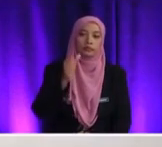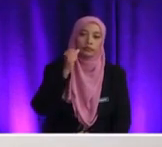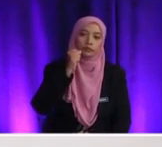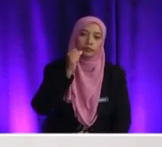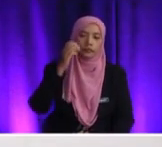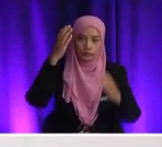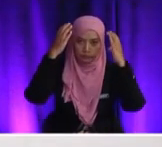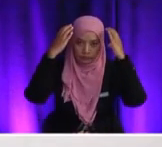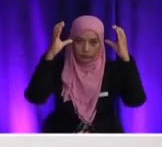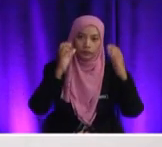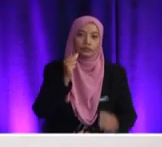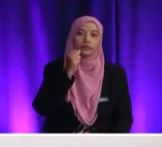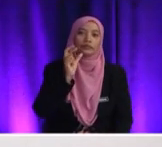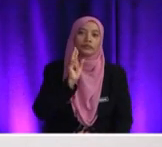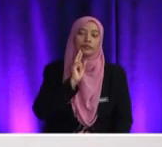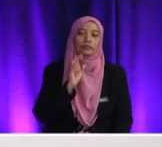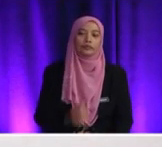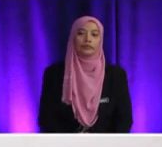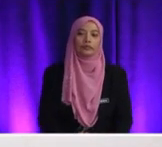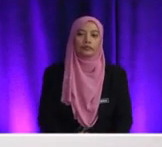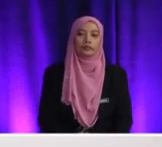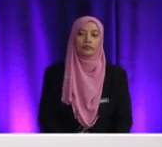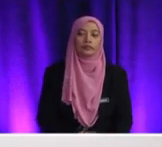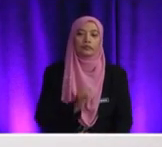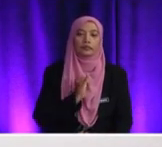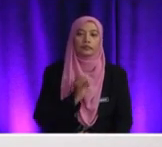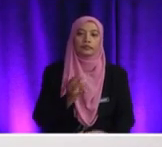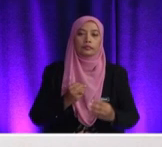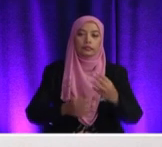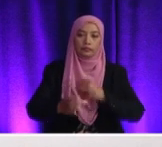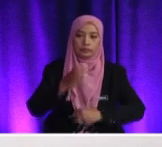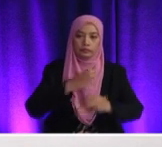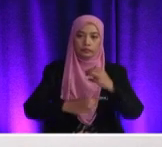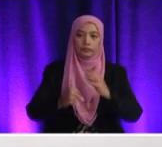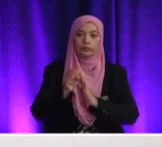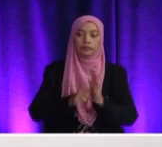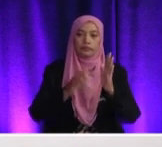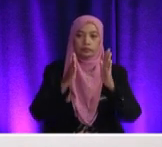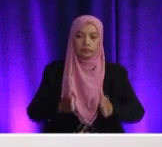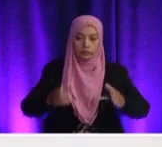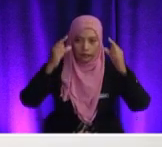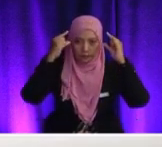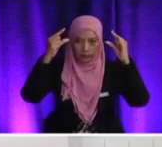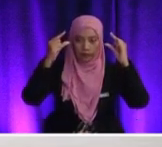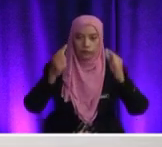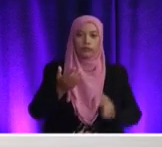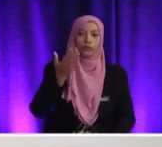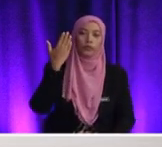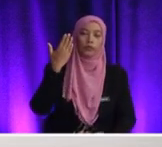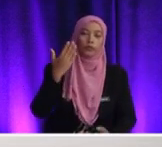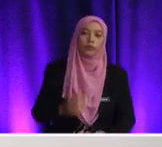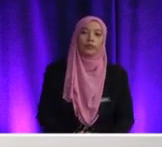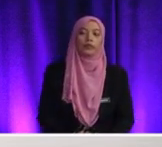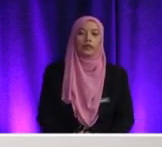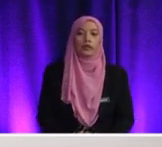Cilegon ceguk Hai tayo laut tipis itu menjadi seorang guru sejak kecil lagi kredit saya